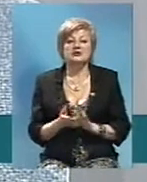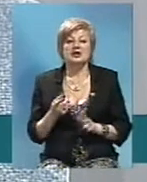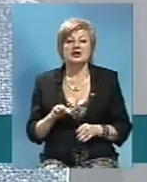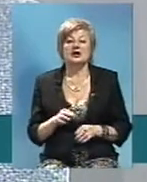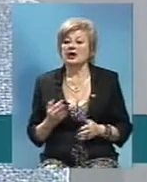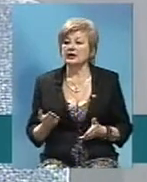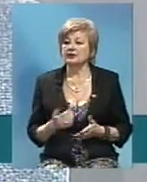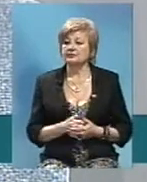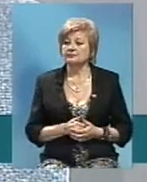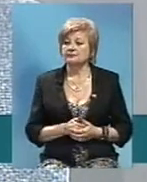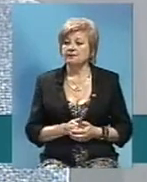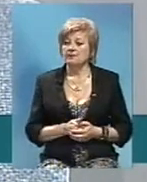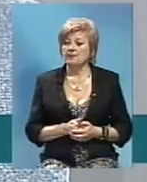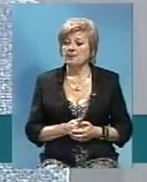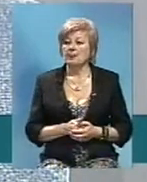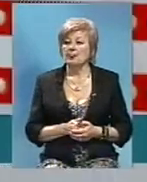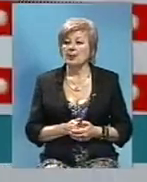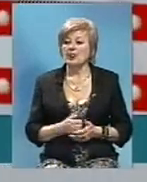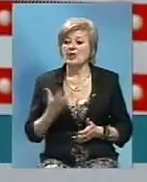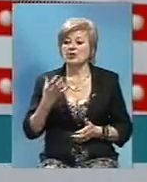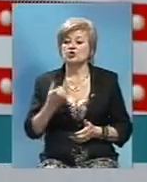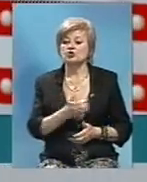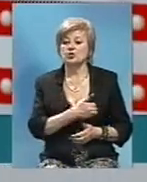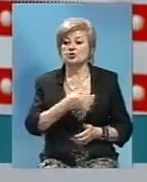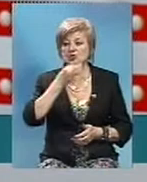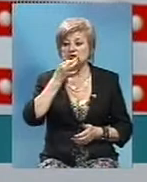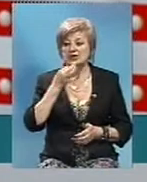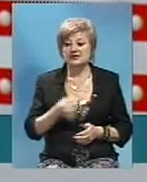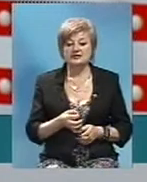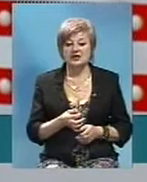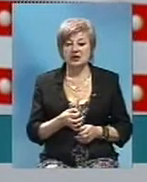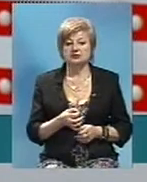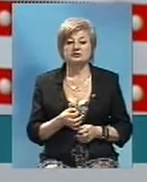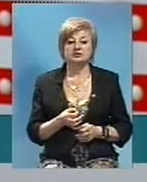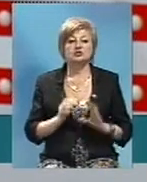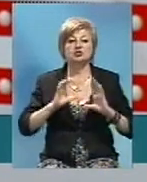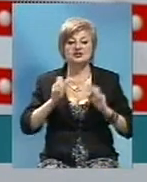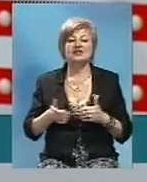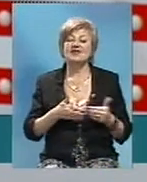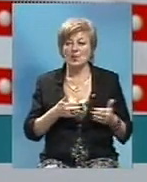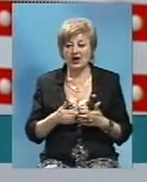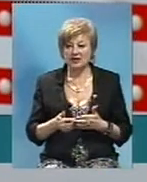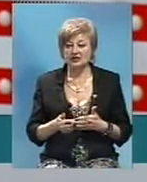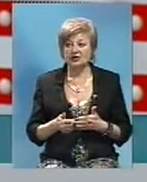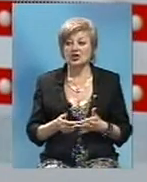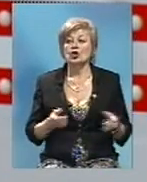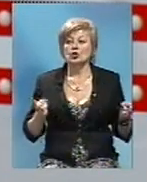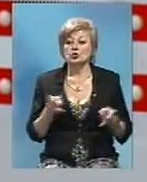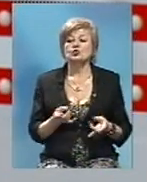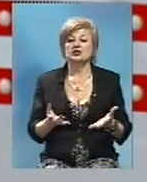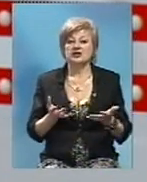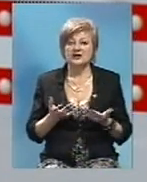ранку, наскільки вона законна, на вашу думку? Я ще хочу сказати відносно світової практики там і всього іншого. Треба вже брати,